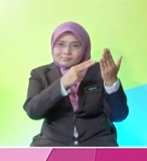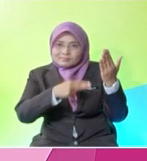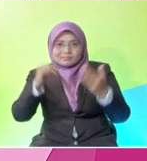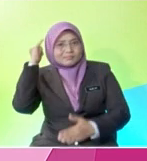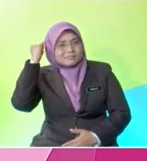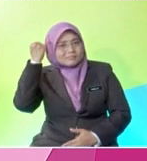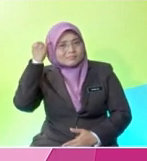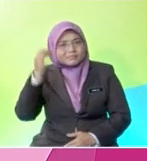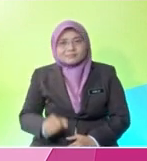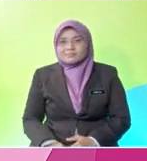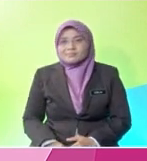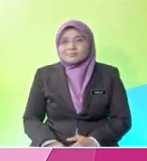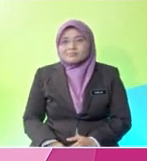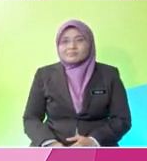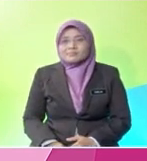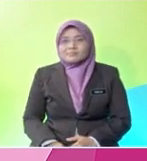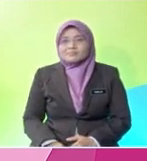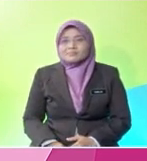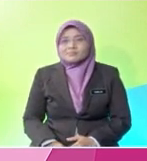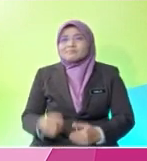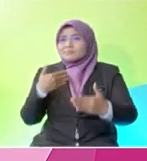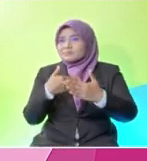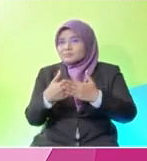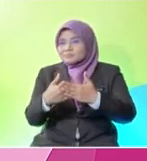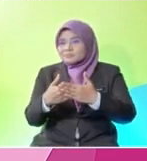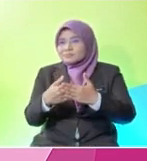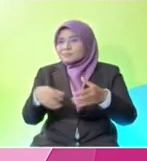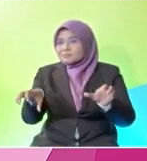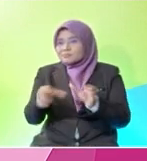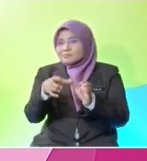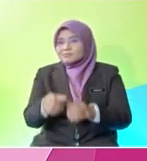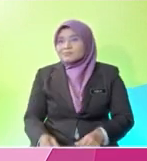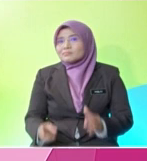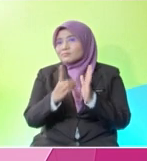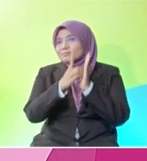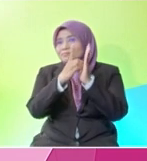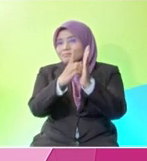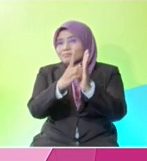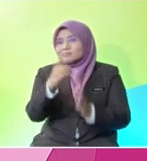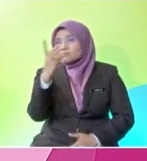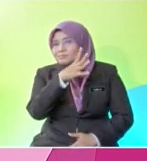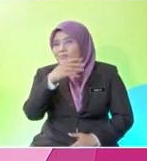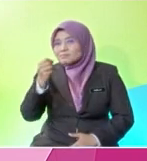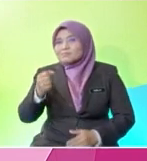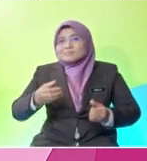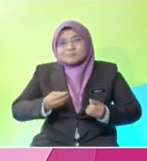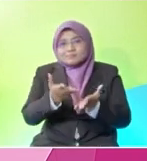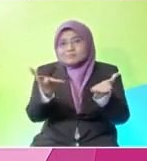membimbing atau cara sehinggalah membuat dokumentasi dan perbentangannya menarik